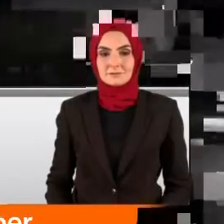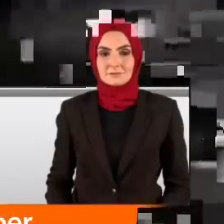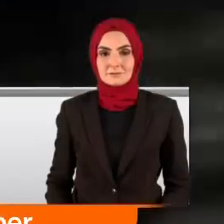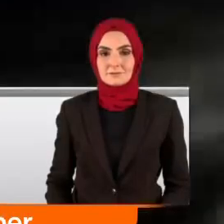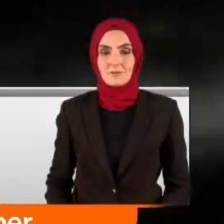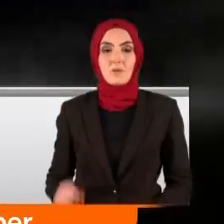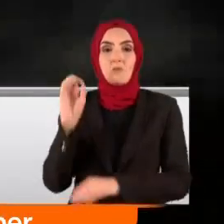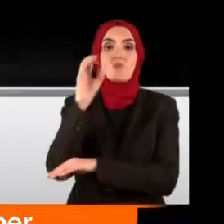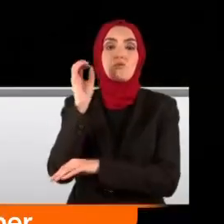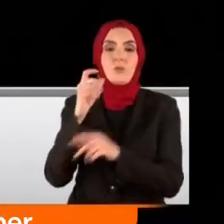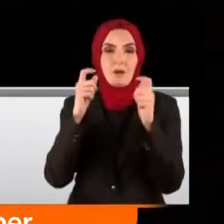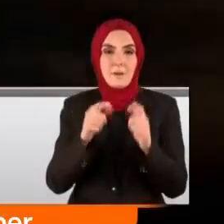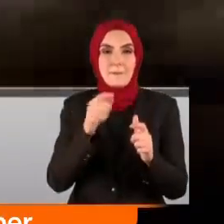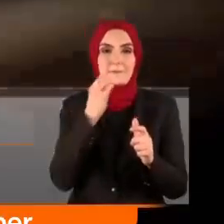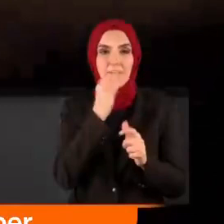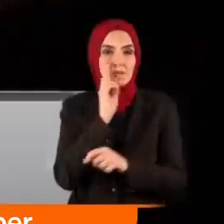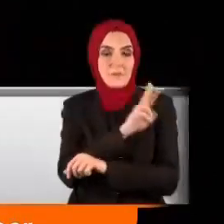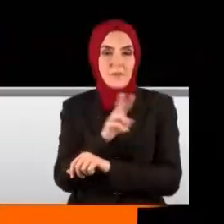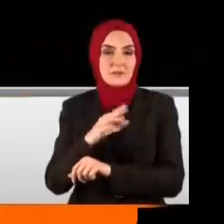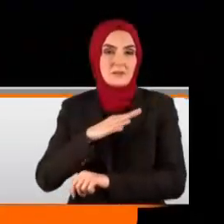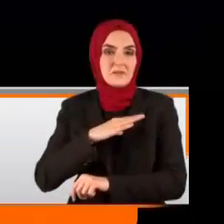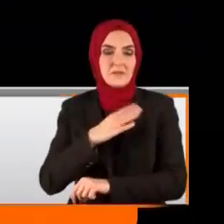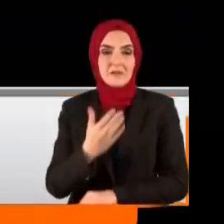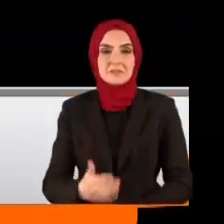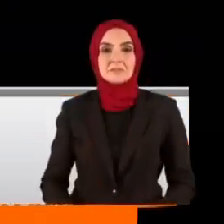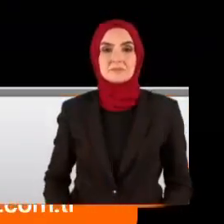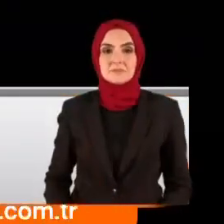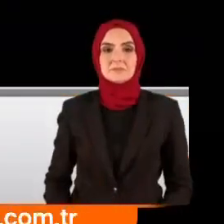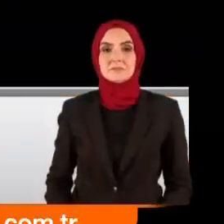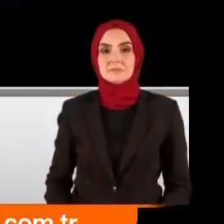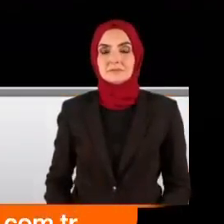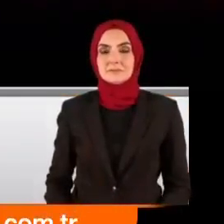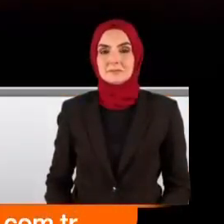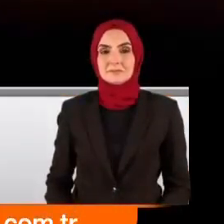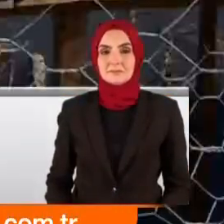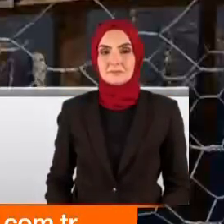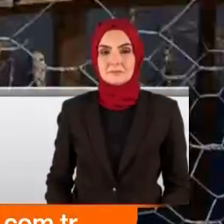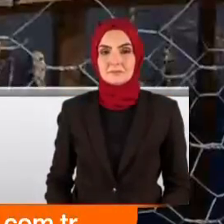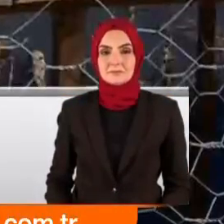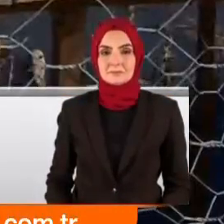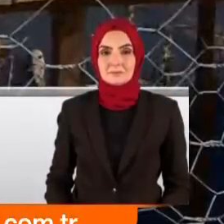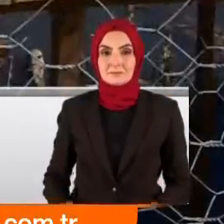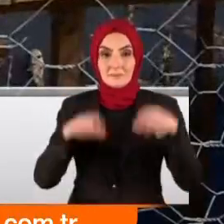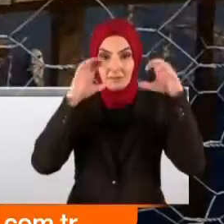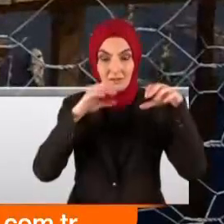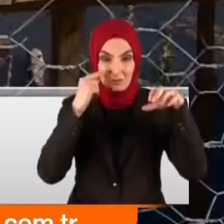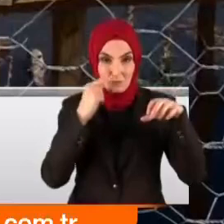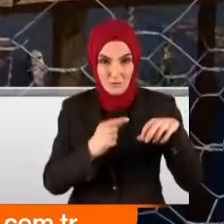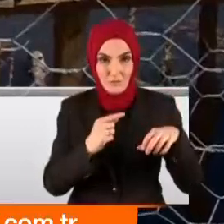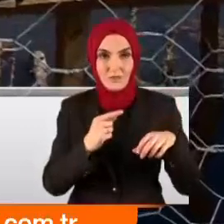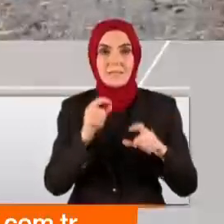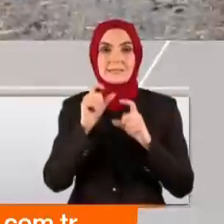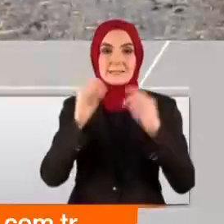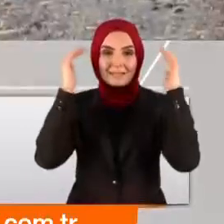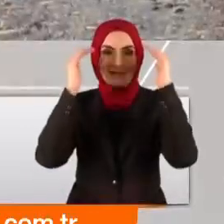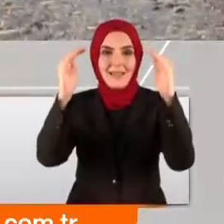Muğla'da da benzer manzaralar vardı. Evet, şu anda o durum yıkılıyor. Yağışla birlikte seralar zarar